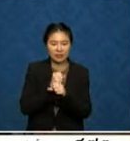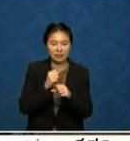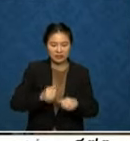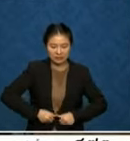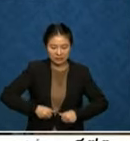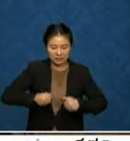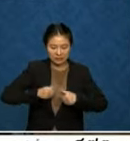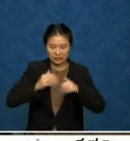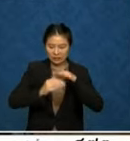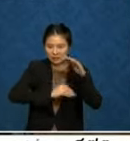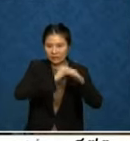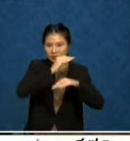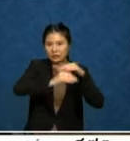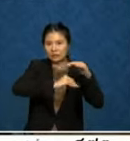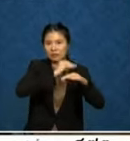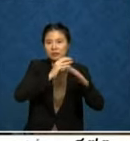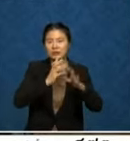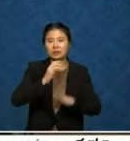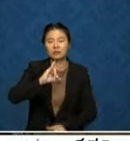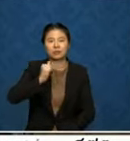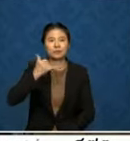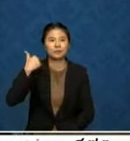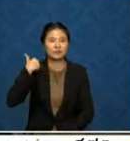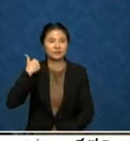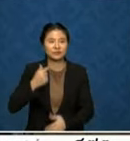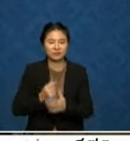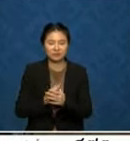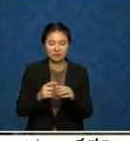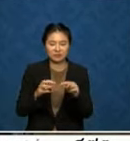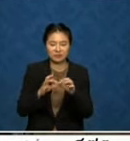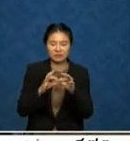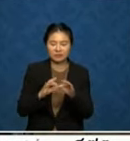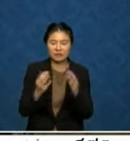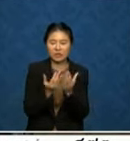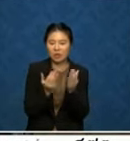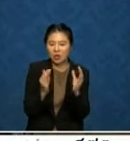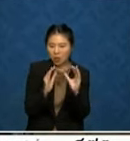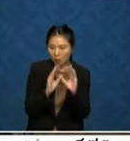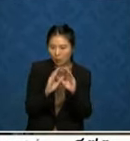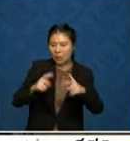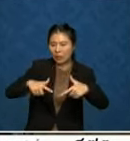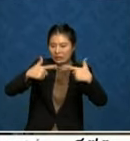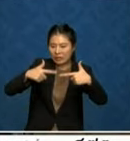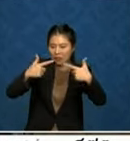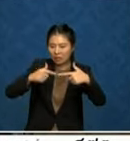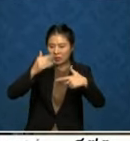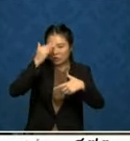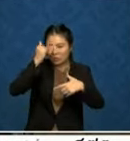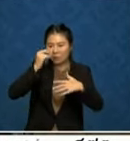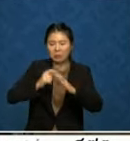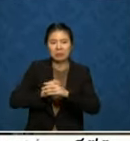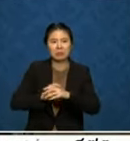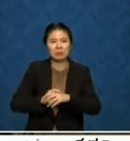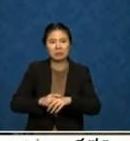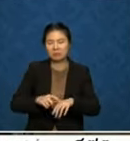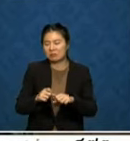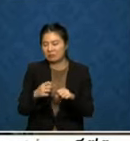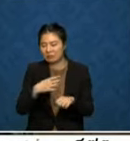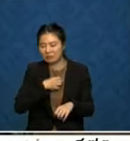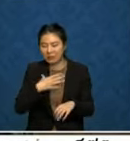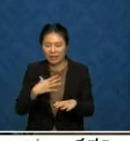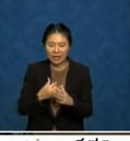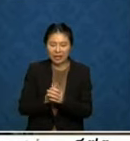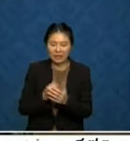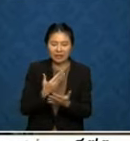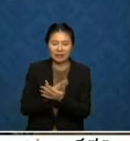าดีขึ้นและมีอีกหลายคนค่ะที่ต้องตัดขาดจากครอบครัวตัดขาดจากญาติมิตรเพราะไม่กล้าสู้หน้า